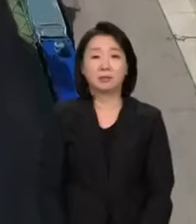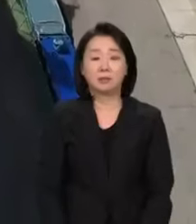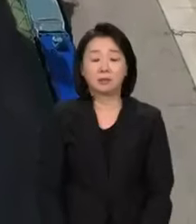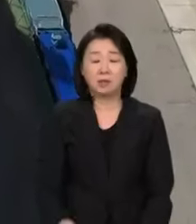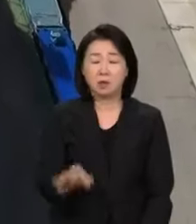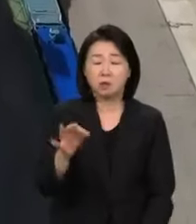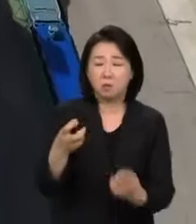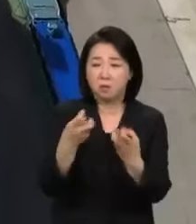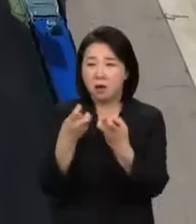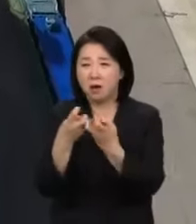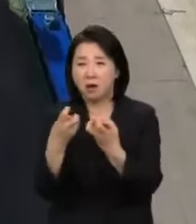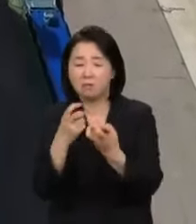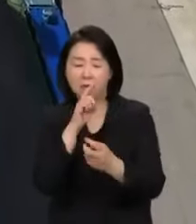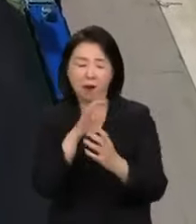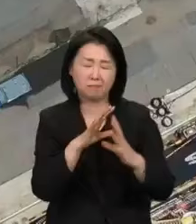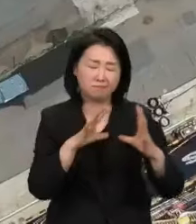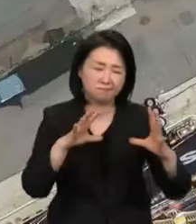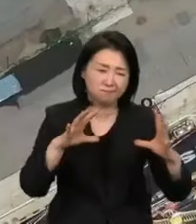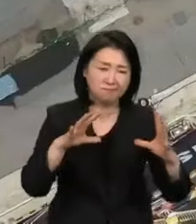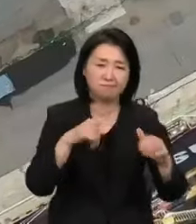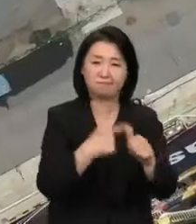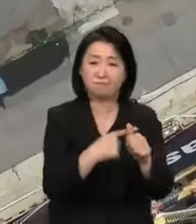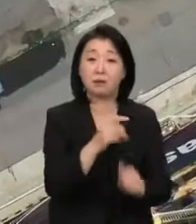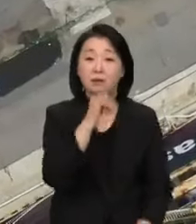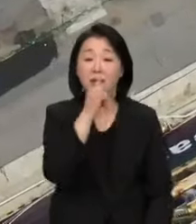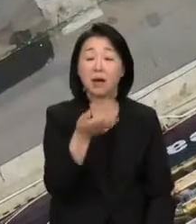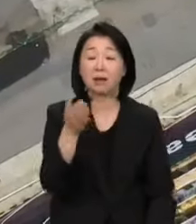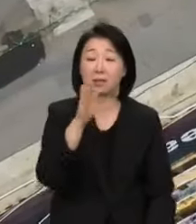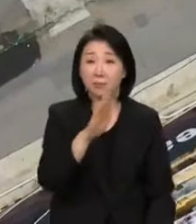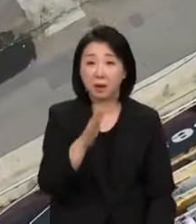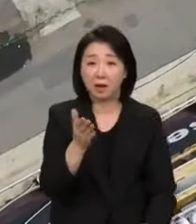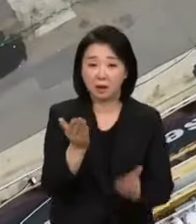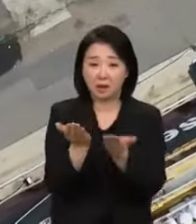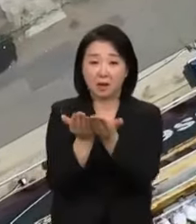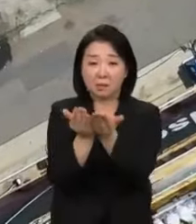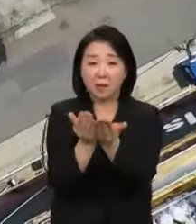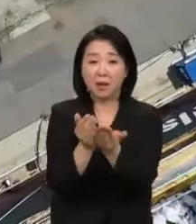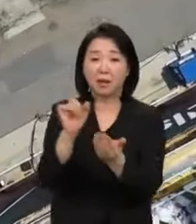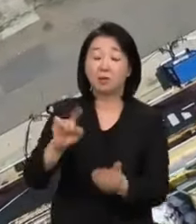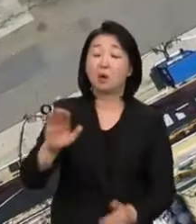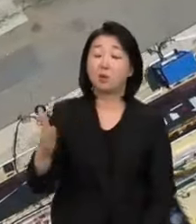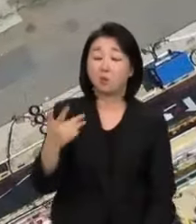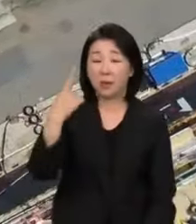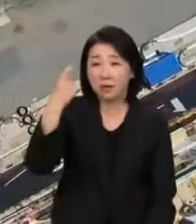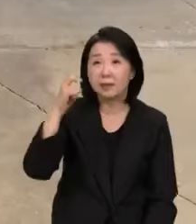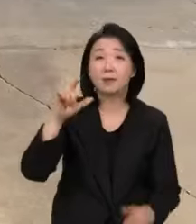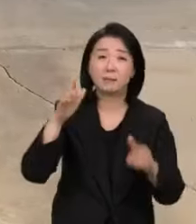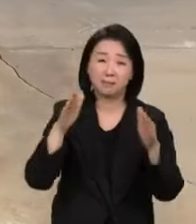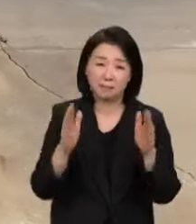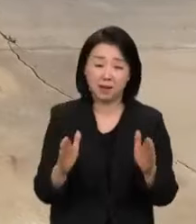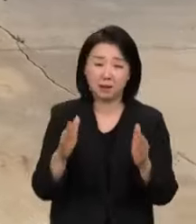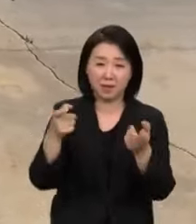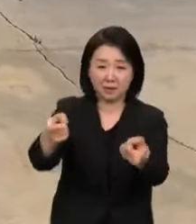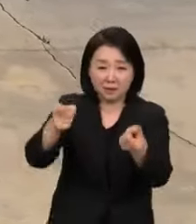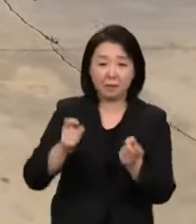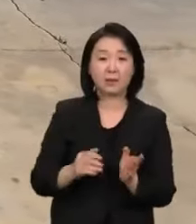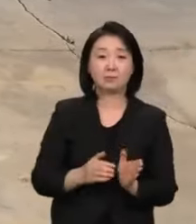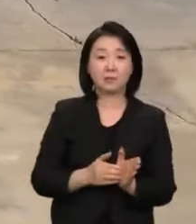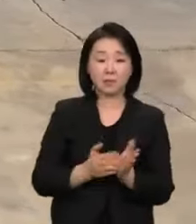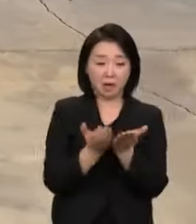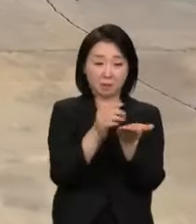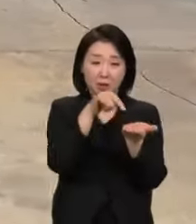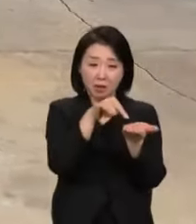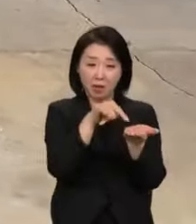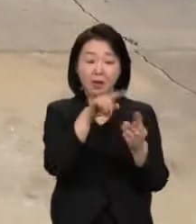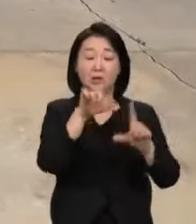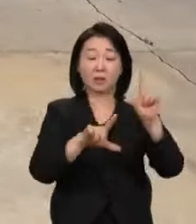비용과 방법을 두고 논란이 벌어졌지만 배는 1901일 만에 무태 올라왔습니다. 이 과정에서 배가 있던